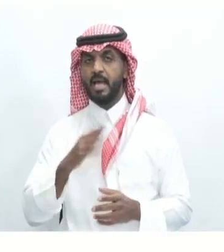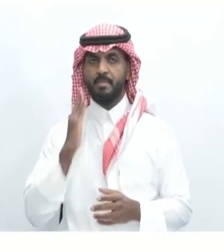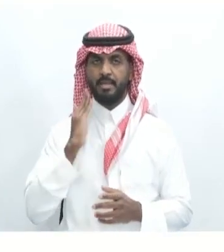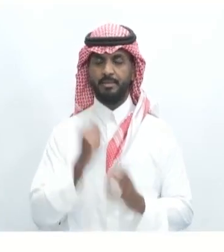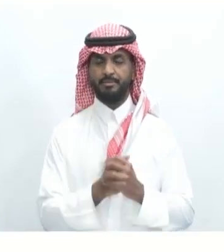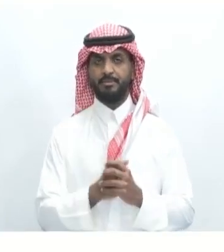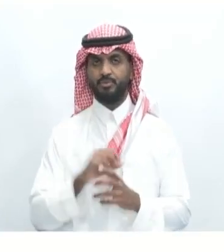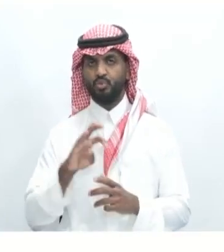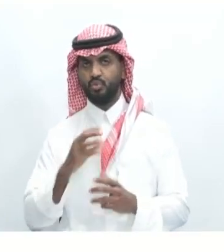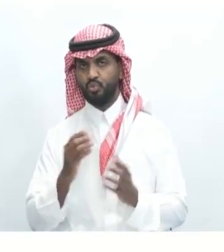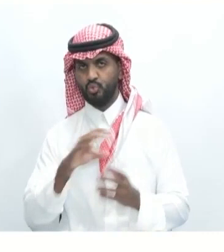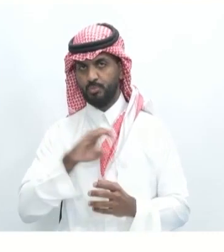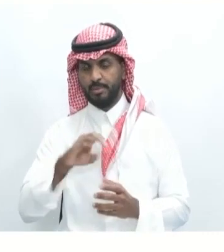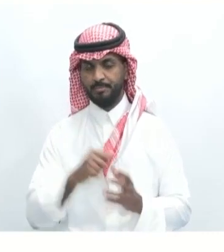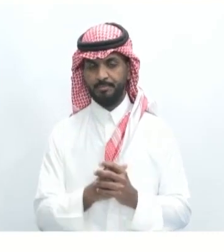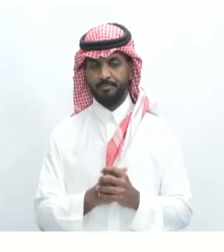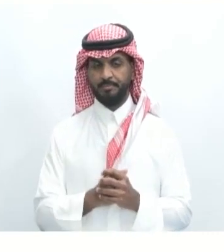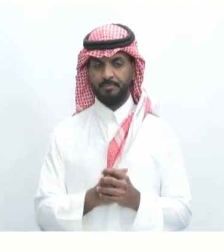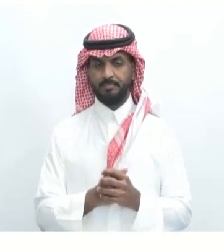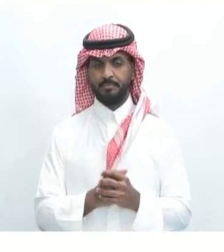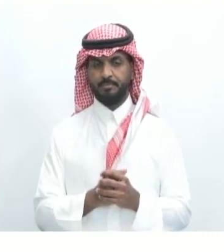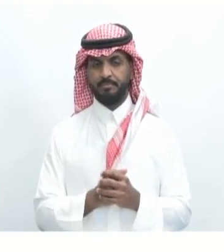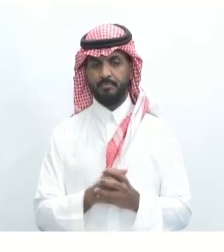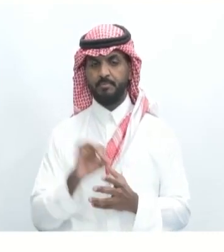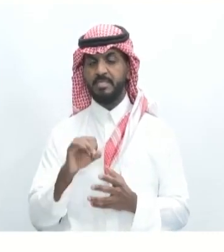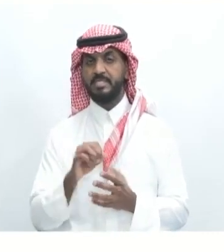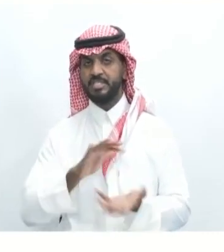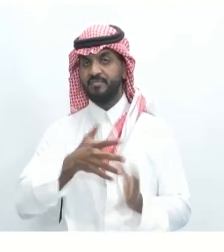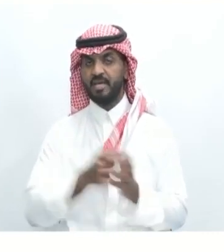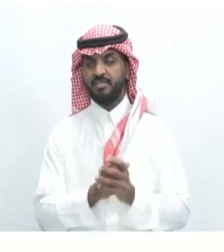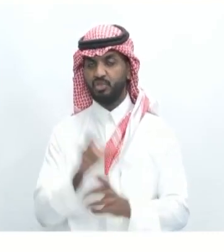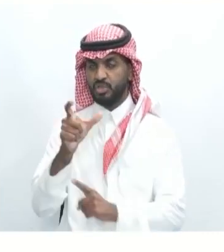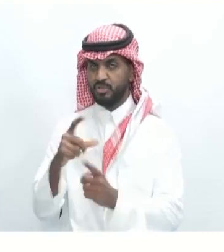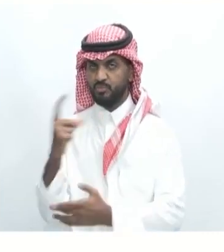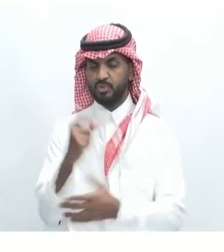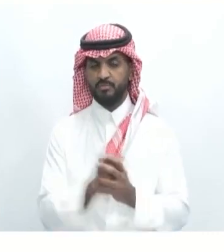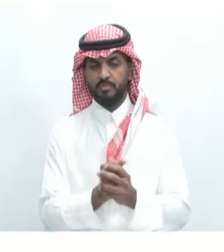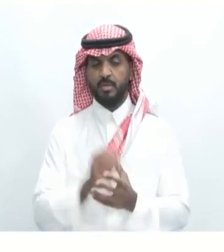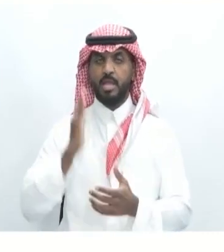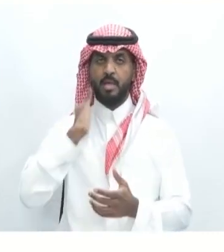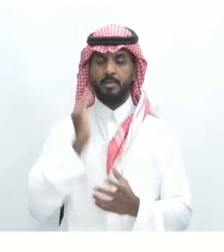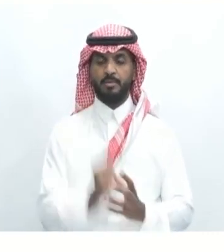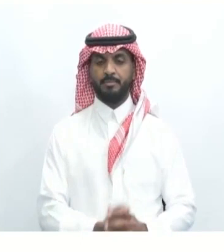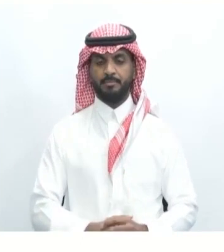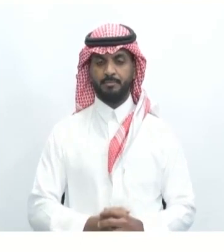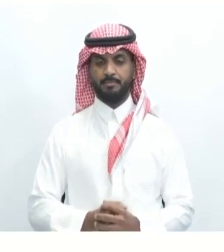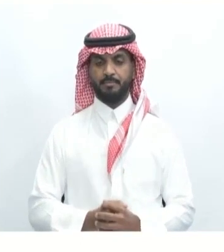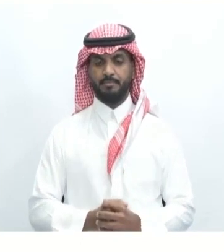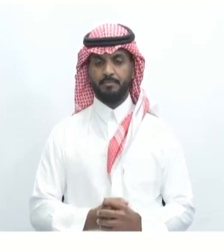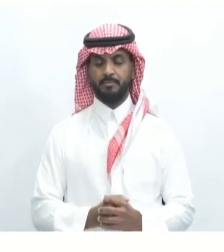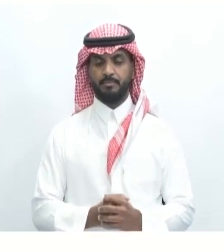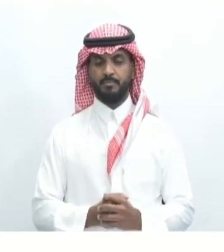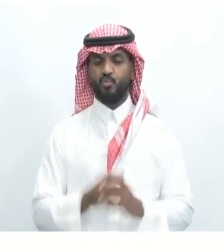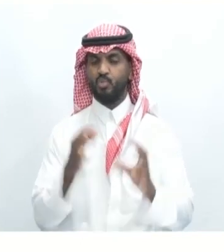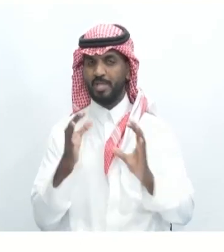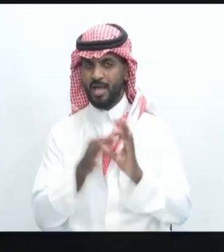جملتي قد تكون من صفات المسلم الامانه